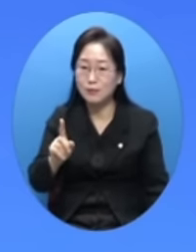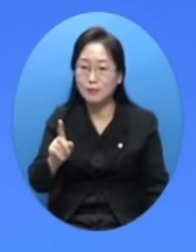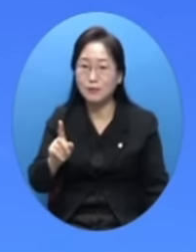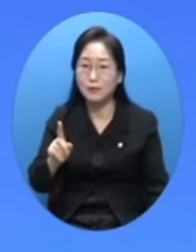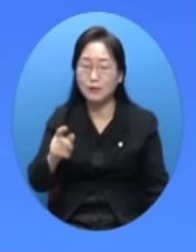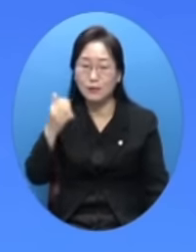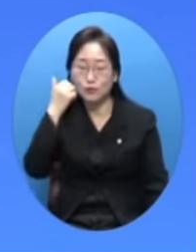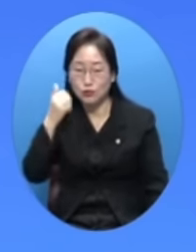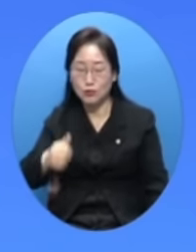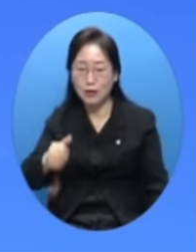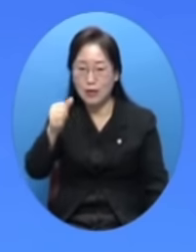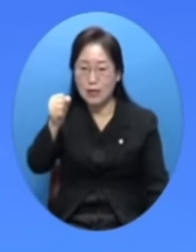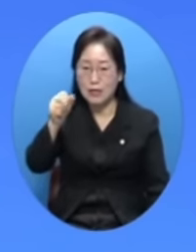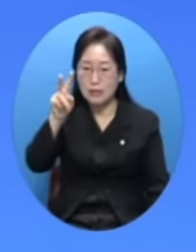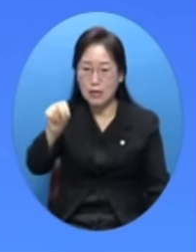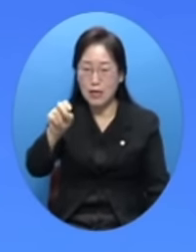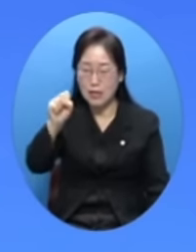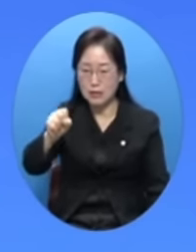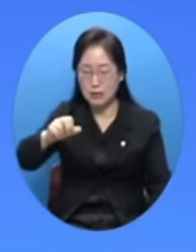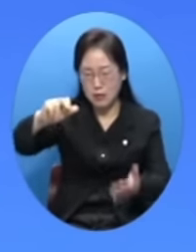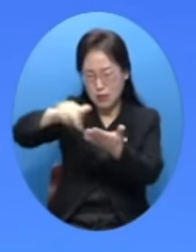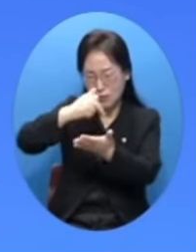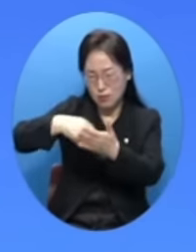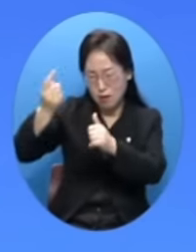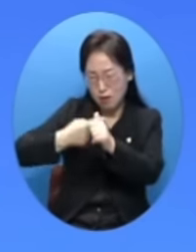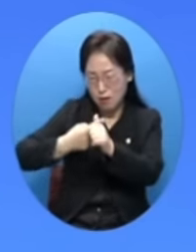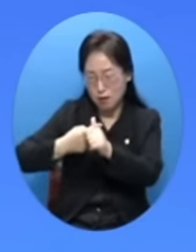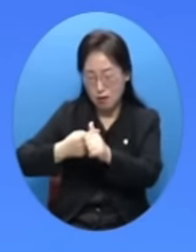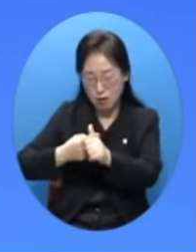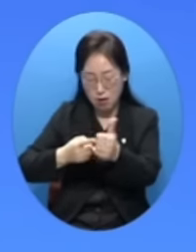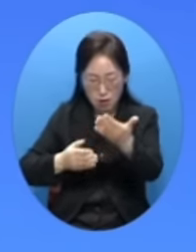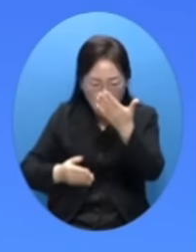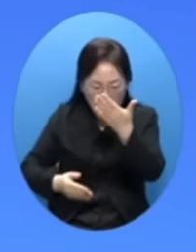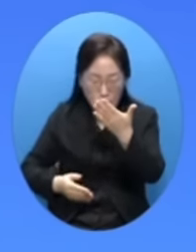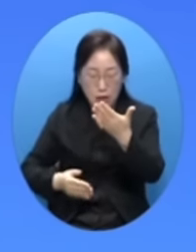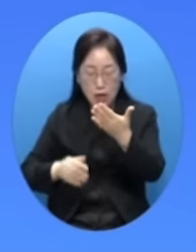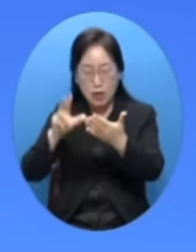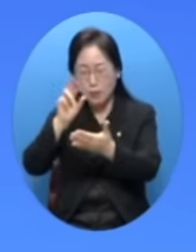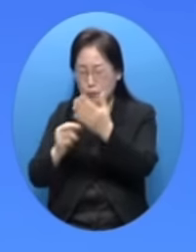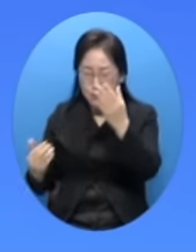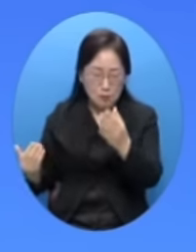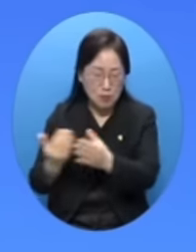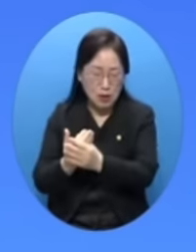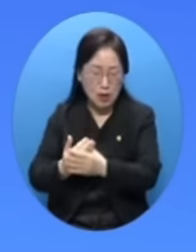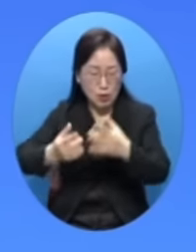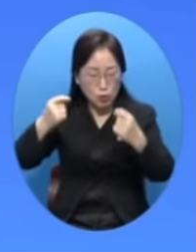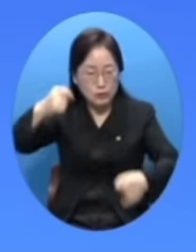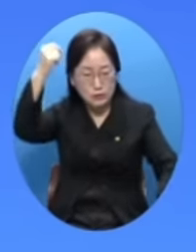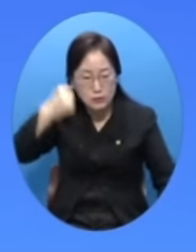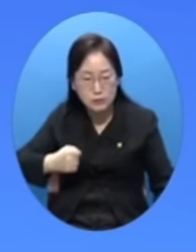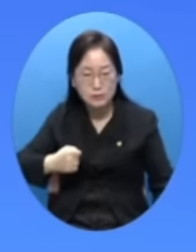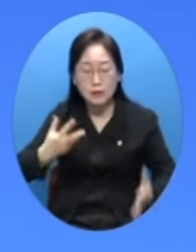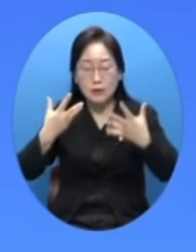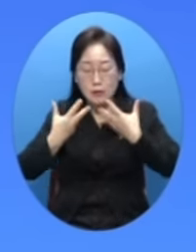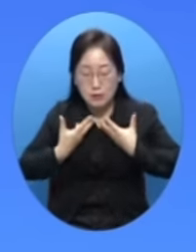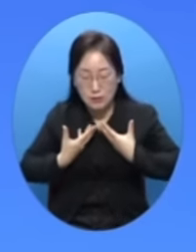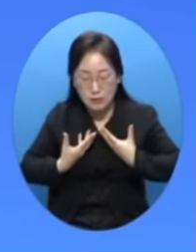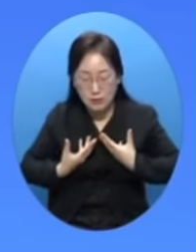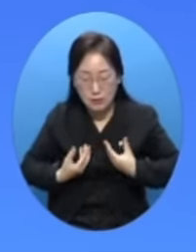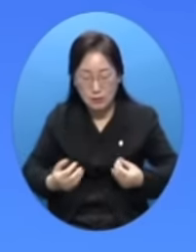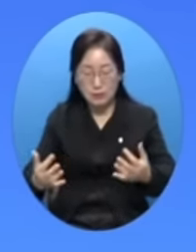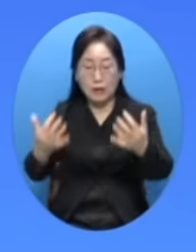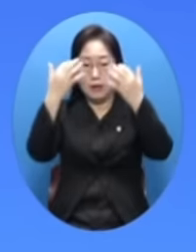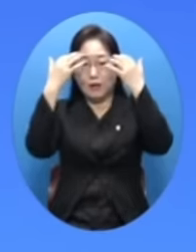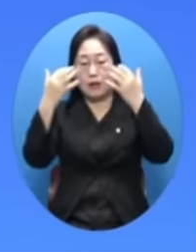누가 SNS 뭘 통해서 공격하면 그날로 큰 일이나 것처럼 그냥 절망이 엄습해 와서